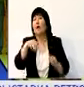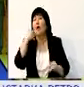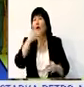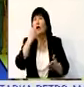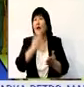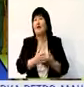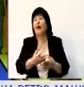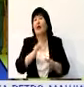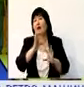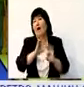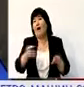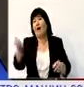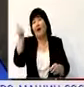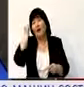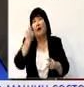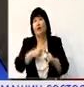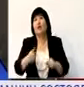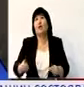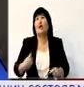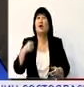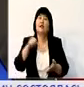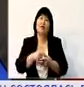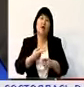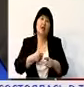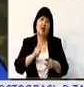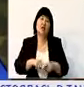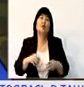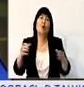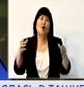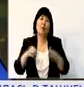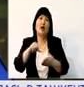стал легендой. Жора гордится своей причастностью к этому батальону.